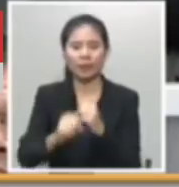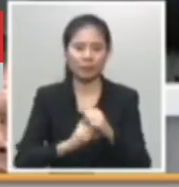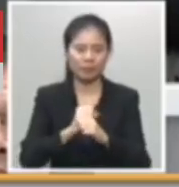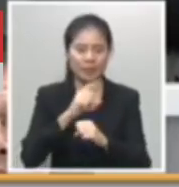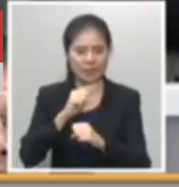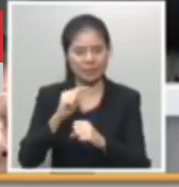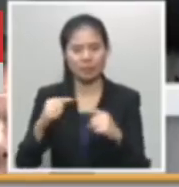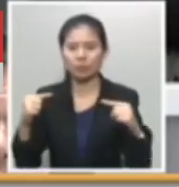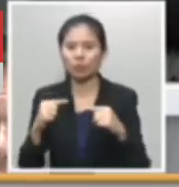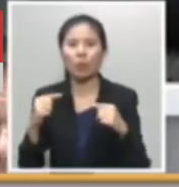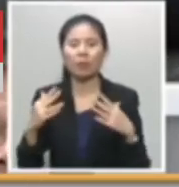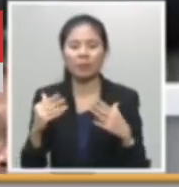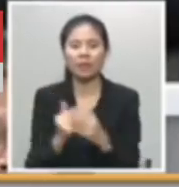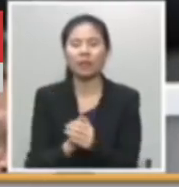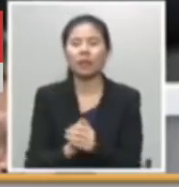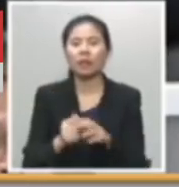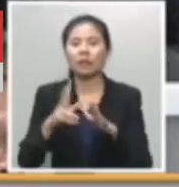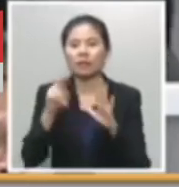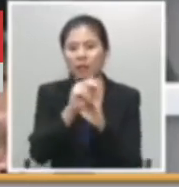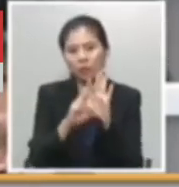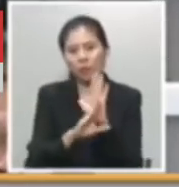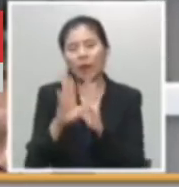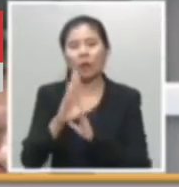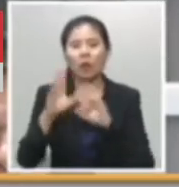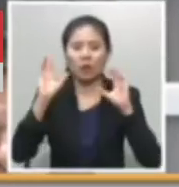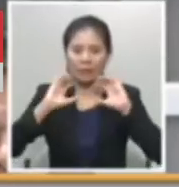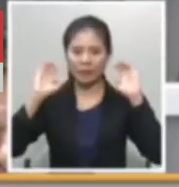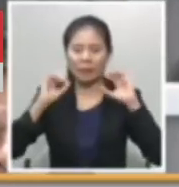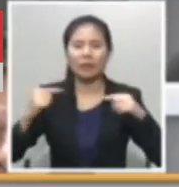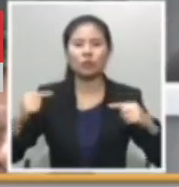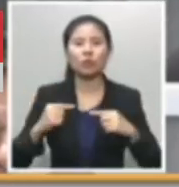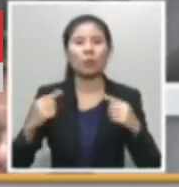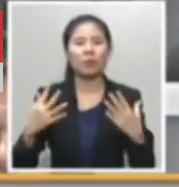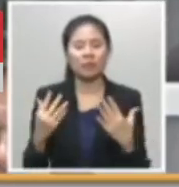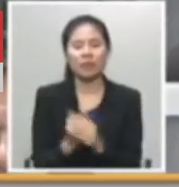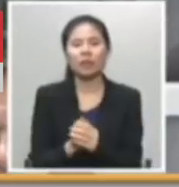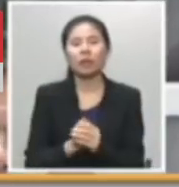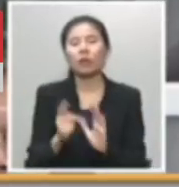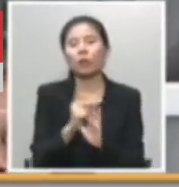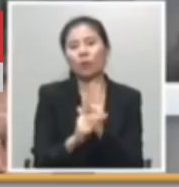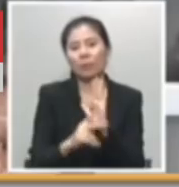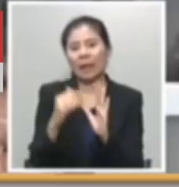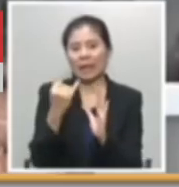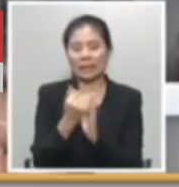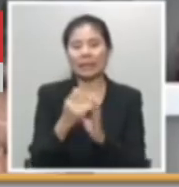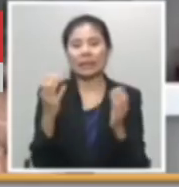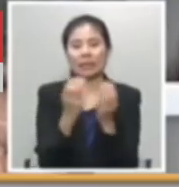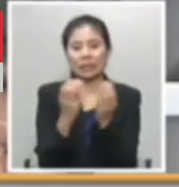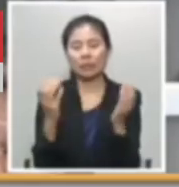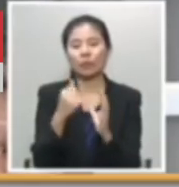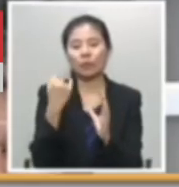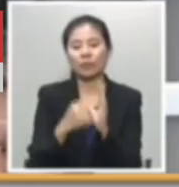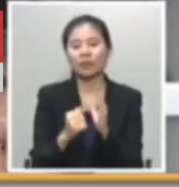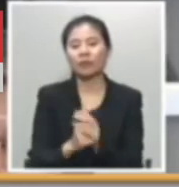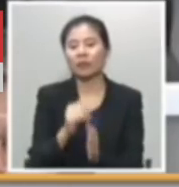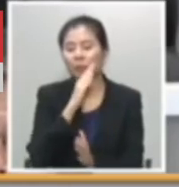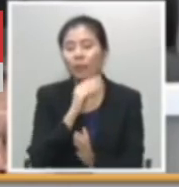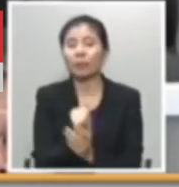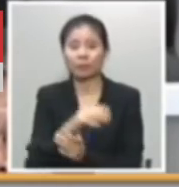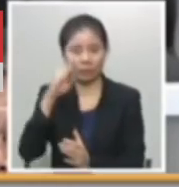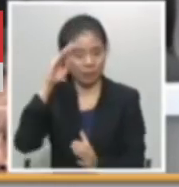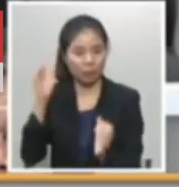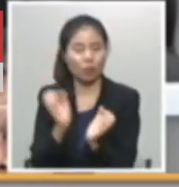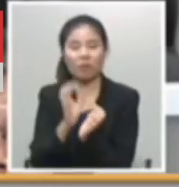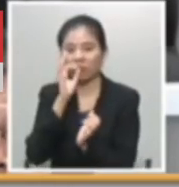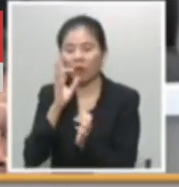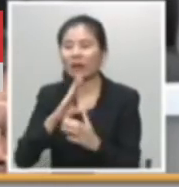นะครับแถลงนโยบายรัฐบาลก็ไม่สอดรับผิดรัฐธรรมนูญนะครับเดี๋ยวถ้าผมนั่นจะไปแจ้งความจับเลยนะครับ